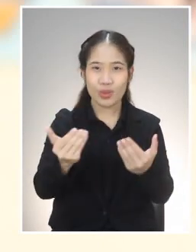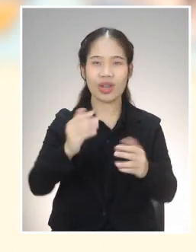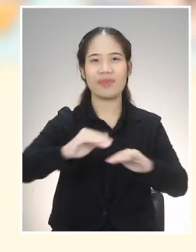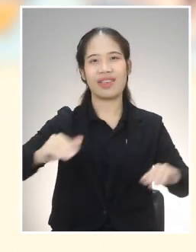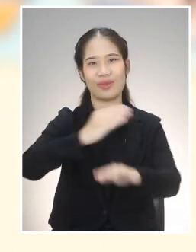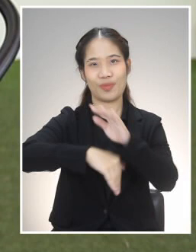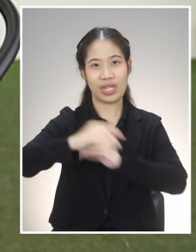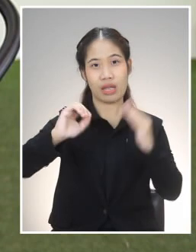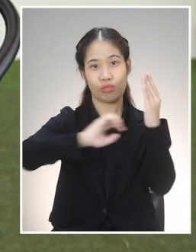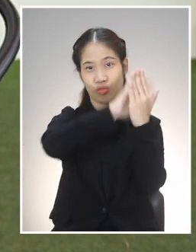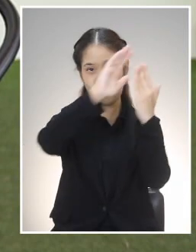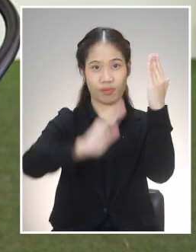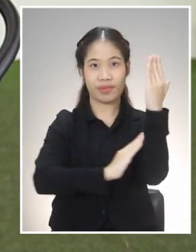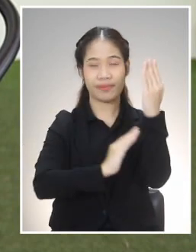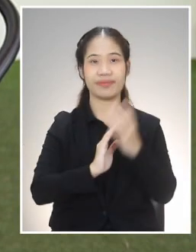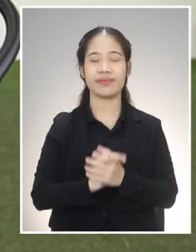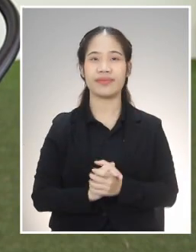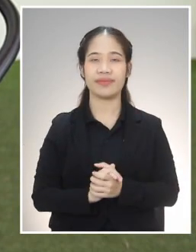ค่ะกด